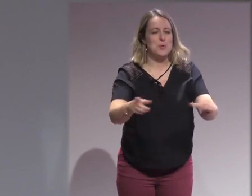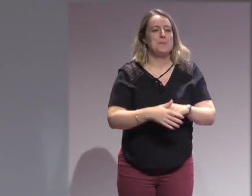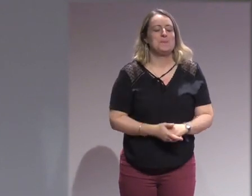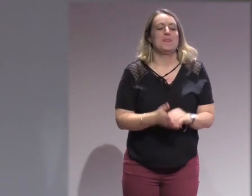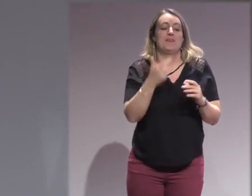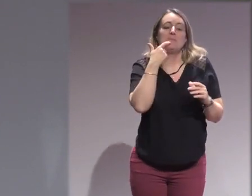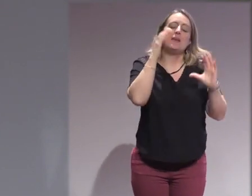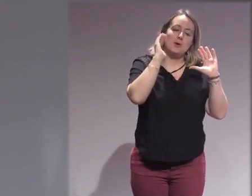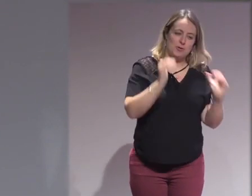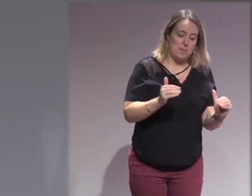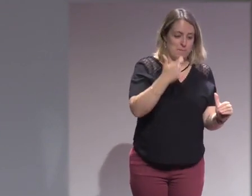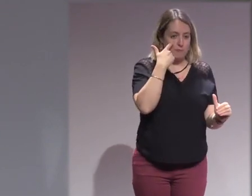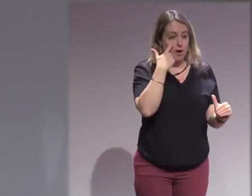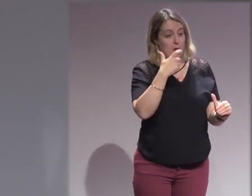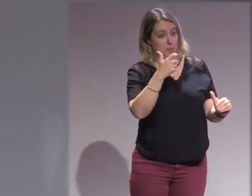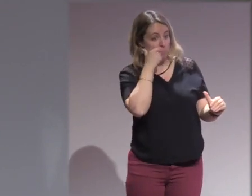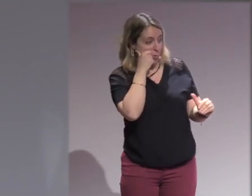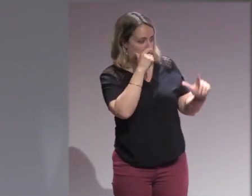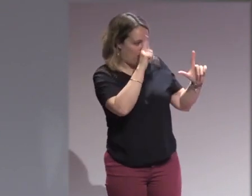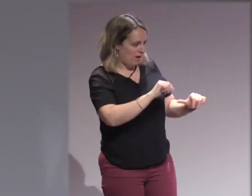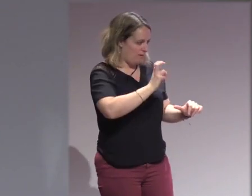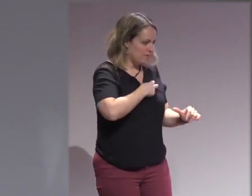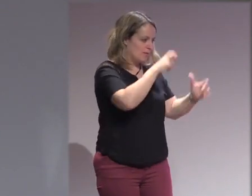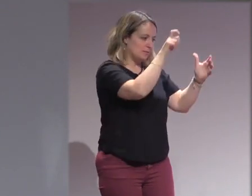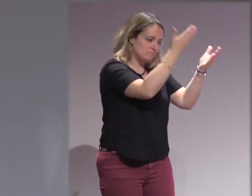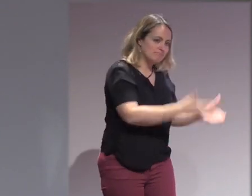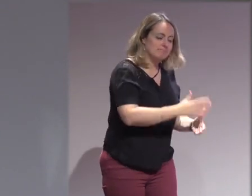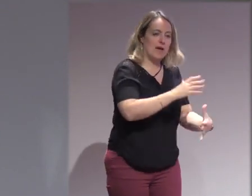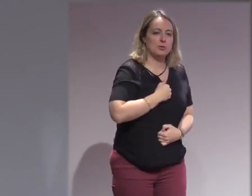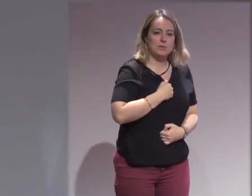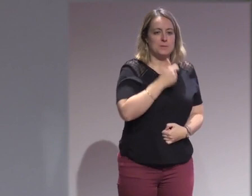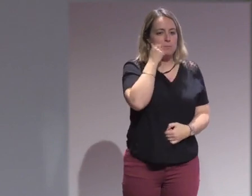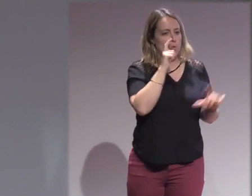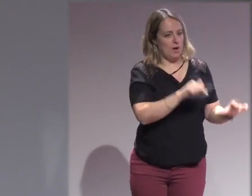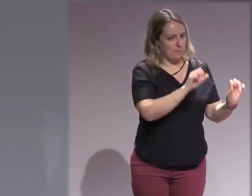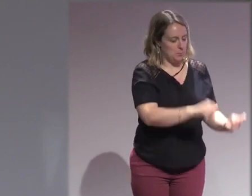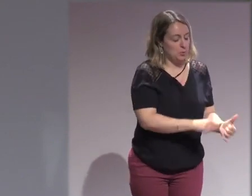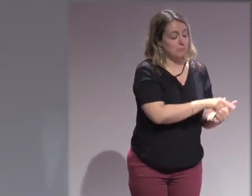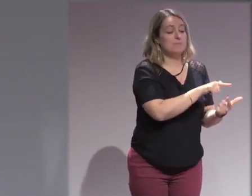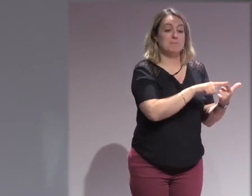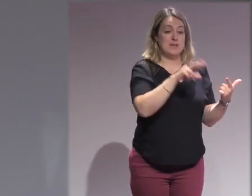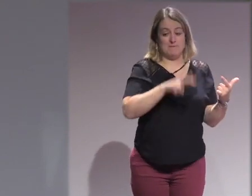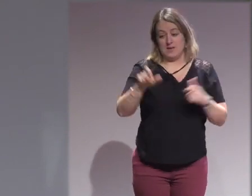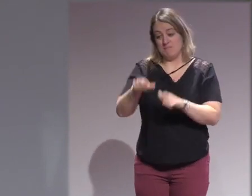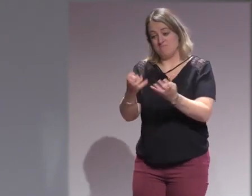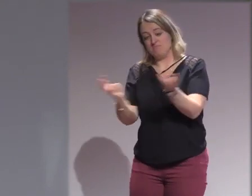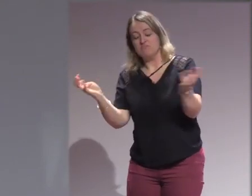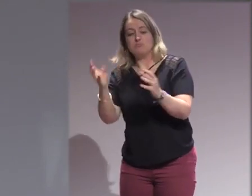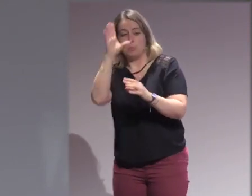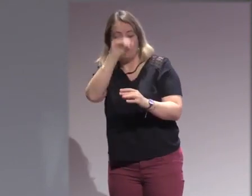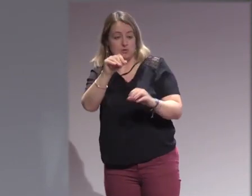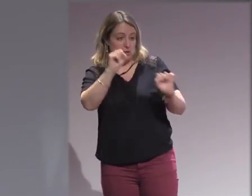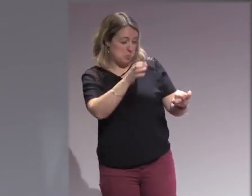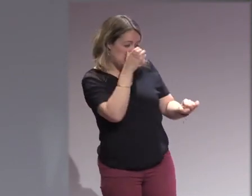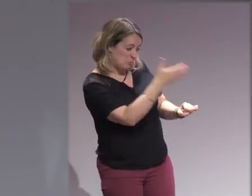les adoptés existent physiquement sur les plateaux. Est-ce que vraiment les gens qui sont là sont en mesure de les entendre ? Ou est-ce que la